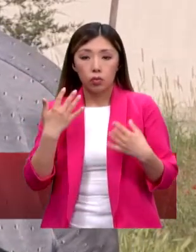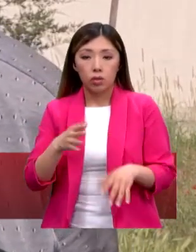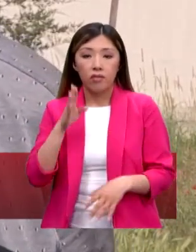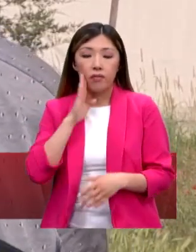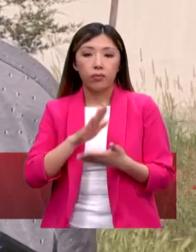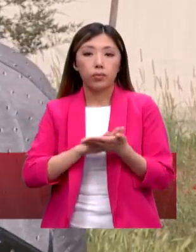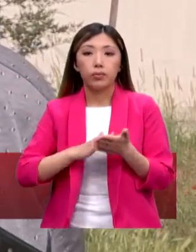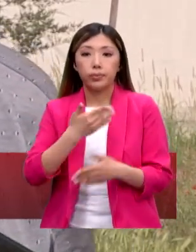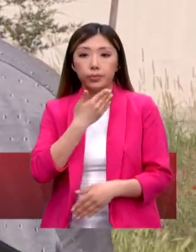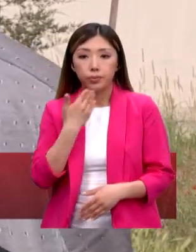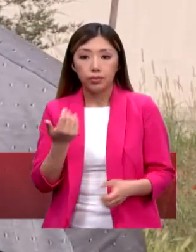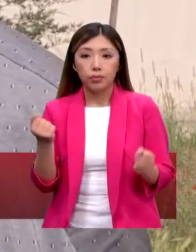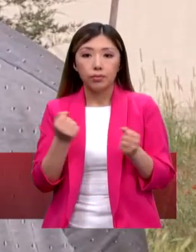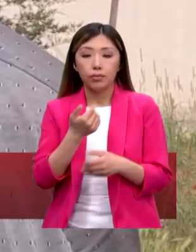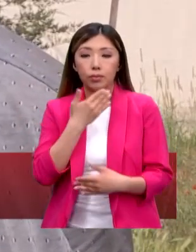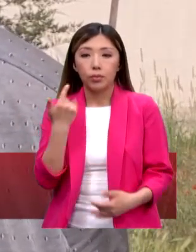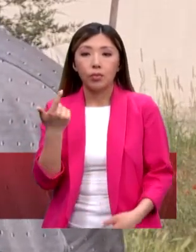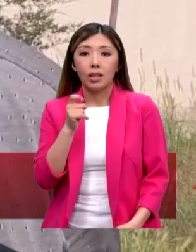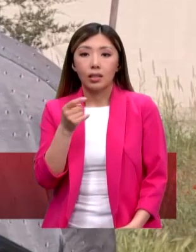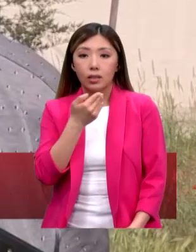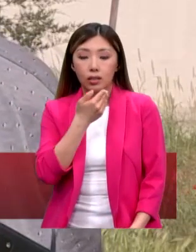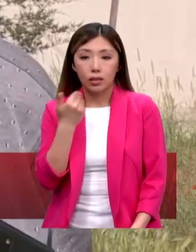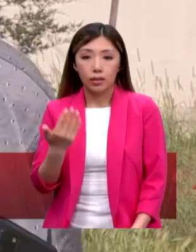нету, газа нету,